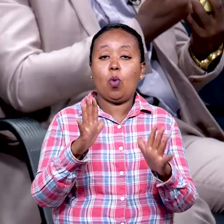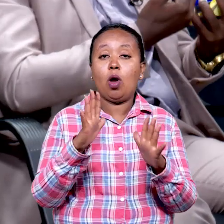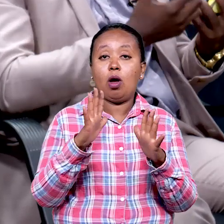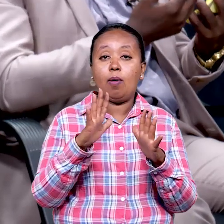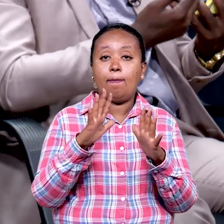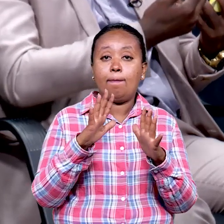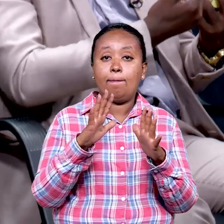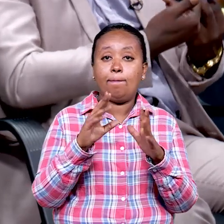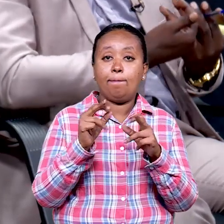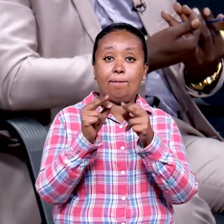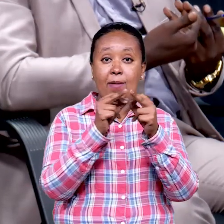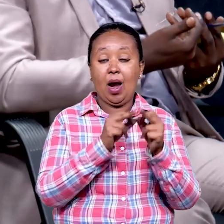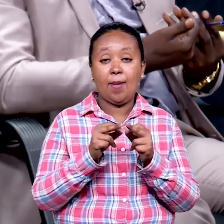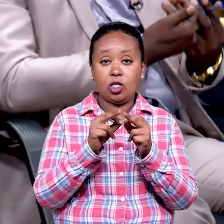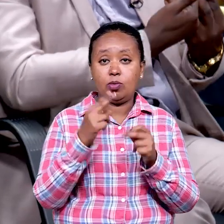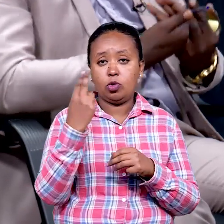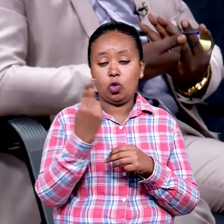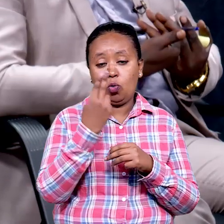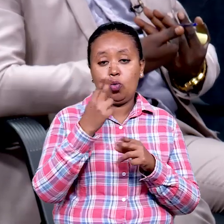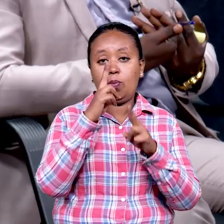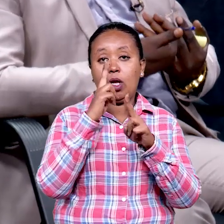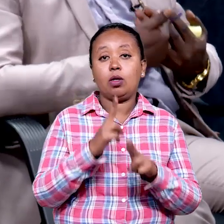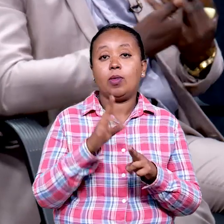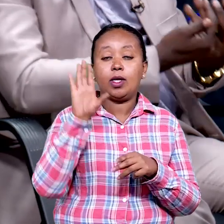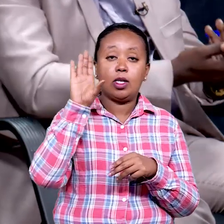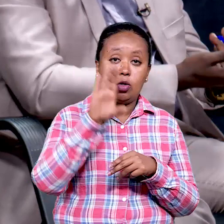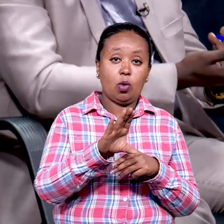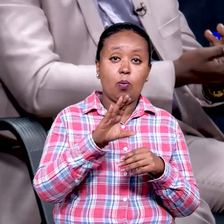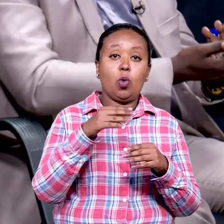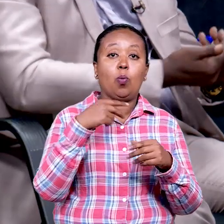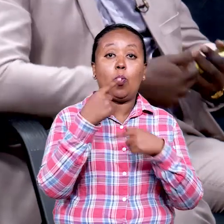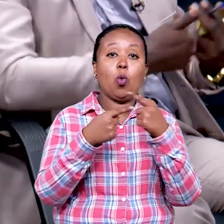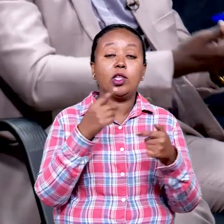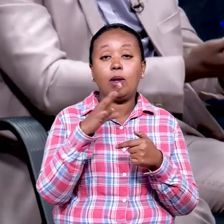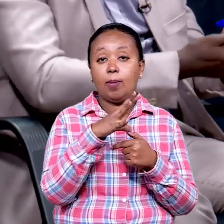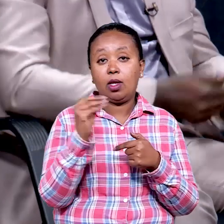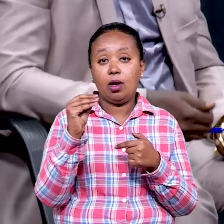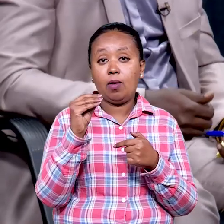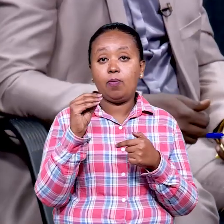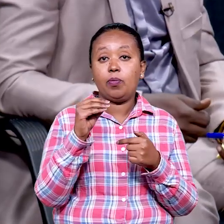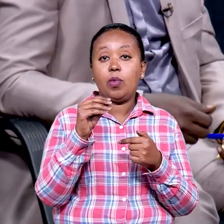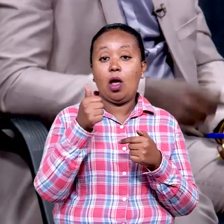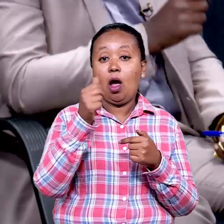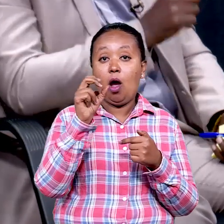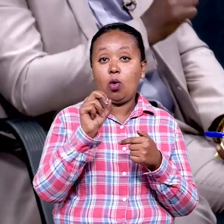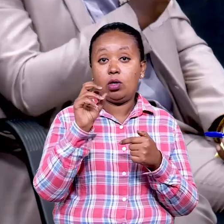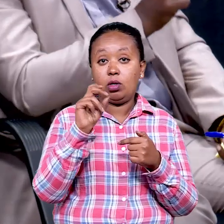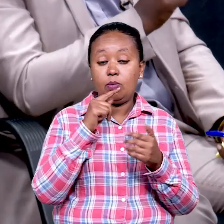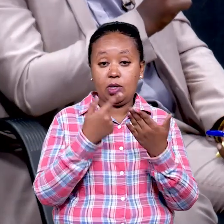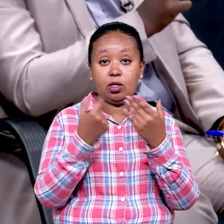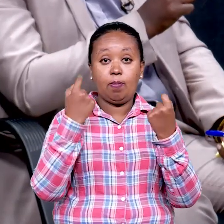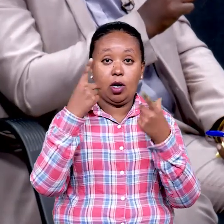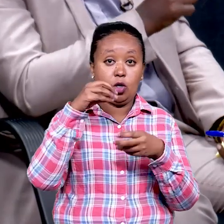ሶሳይቲው እንደ ሙያ ማህበረሰብ ጥቅሙንም የሚያስከብርበት ግዴታውንም የሚወጣበት አውድ ነው ማለት ነው ሶ